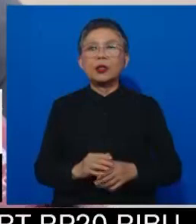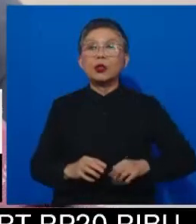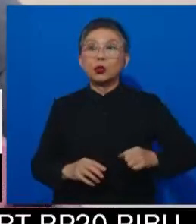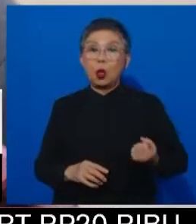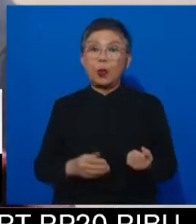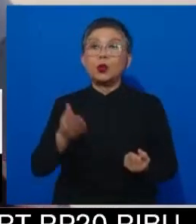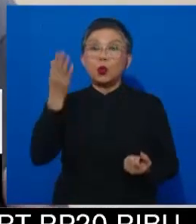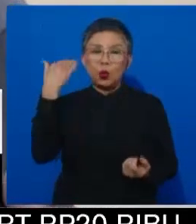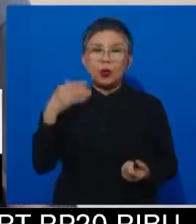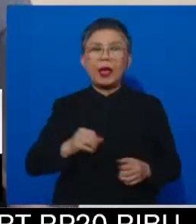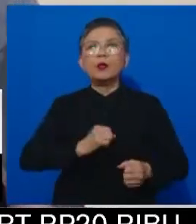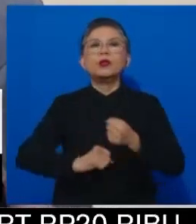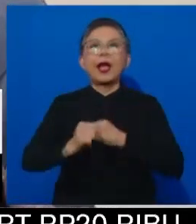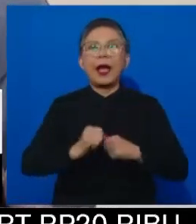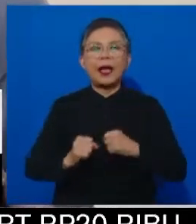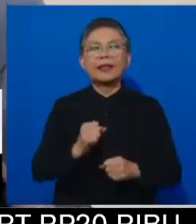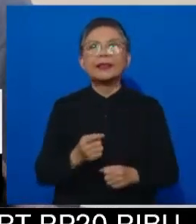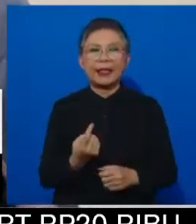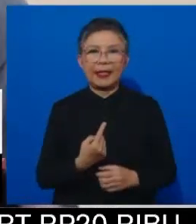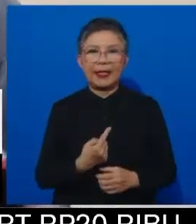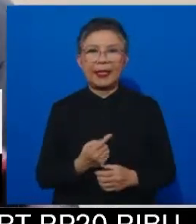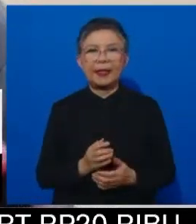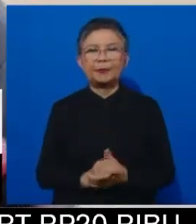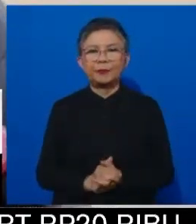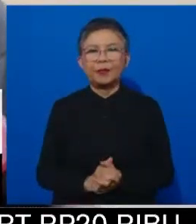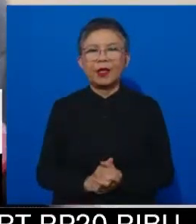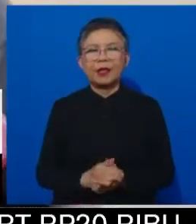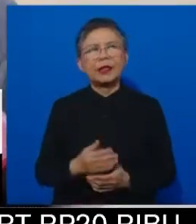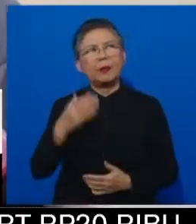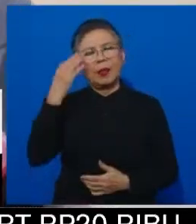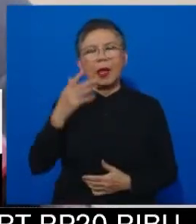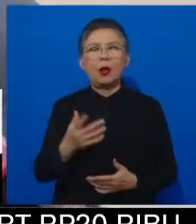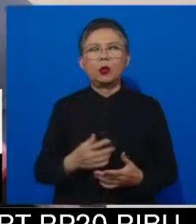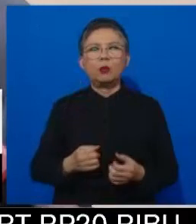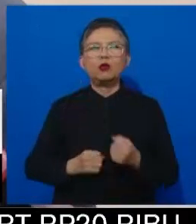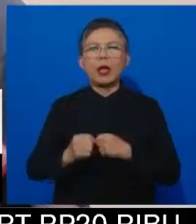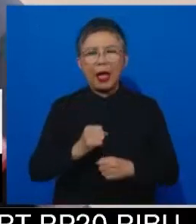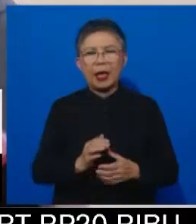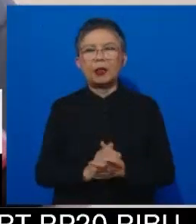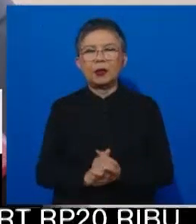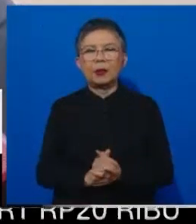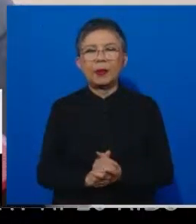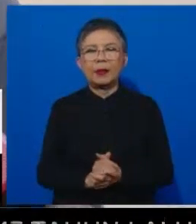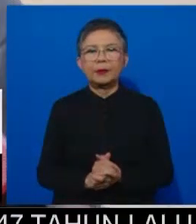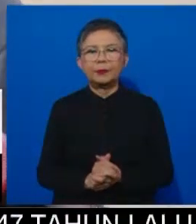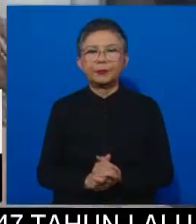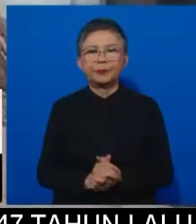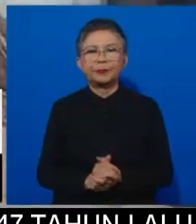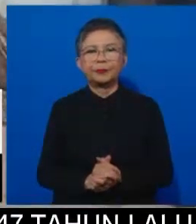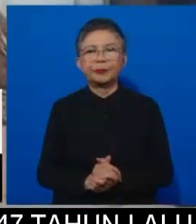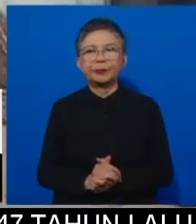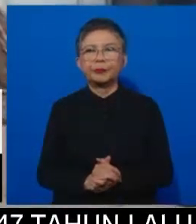dulu sampaikan itu ya usaha sendiri gitu aja. Ya pemahaman saya usaha sendiri itu pengusaha lah gitu ya. Tapi saya nggak tahu usahanya